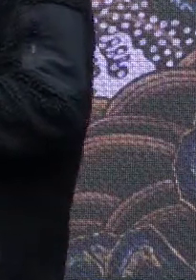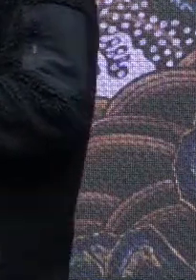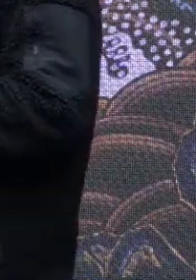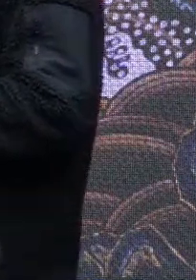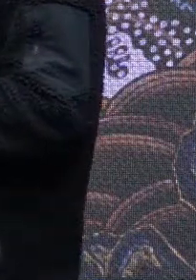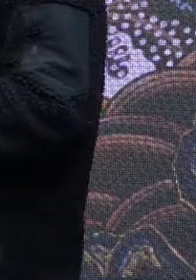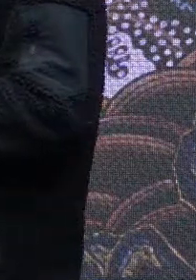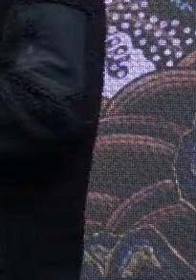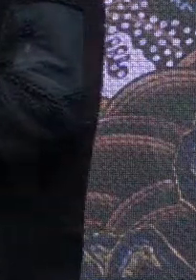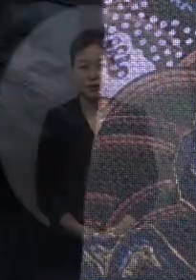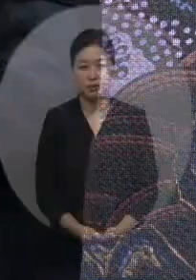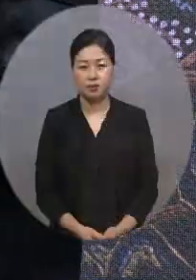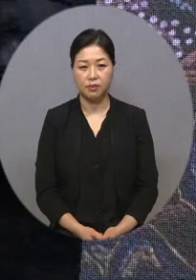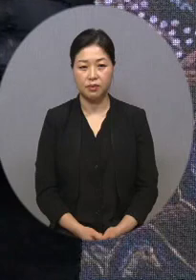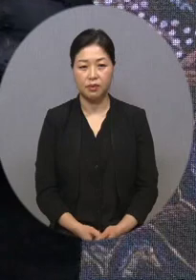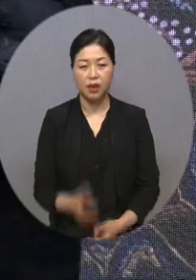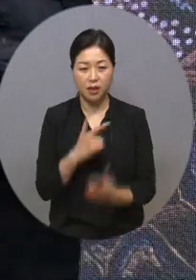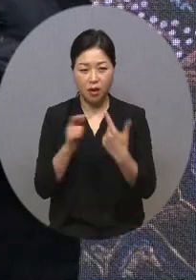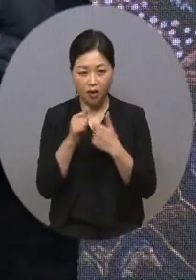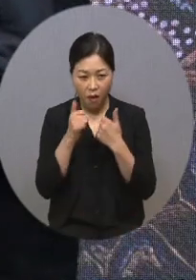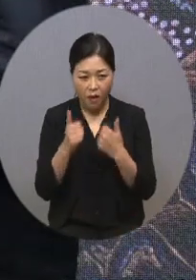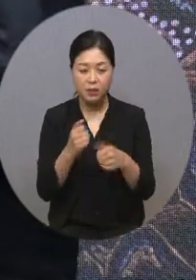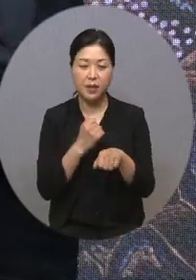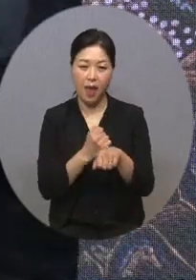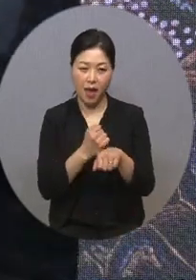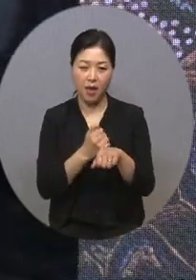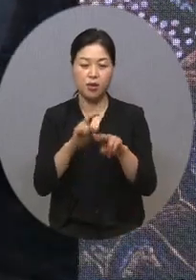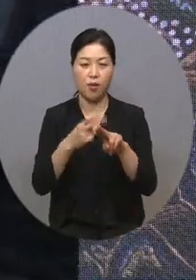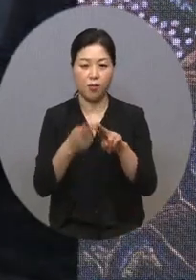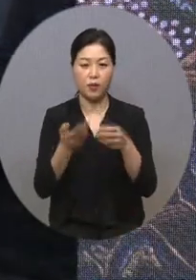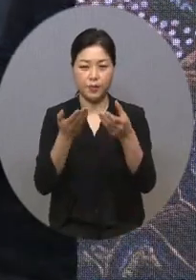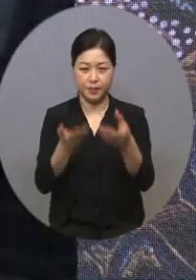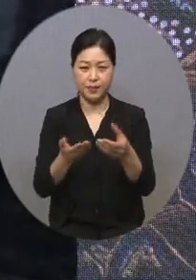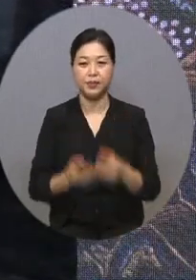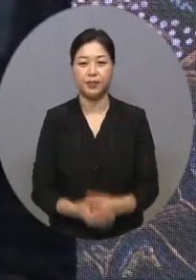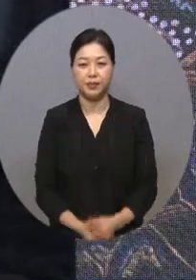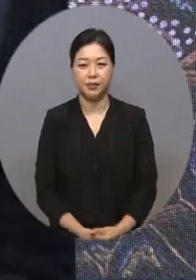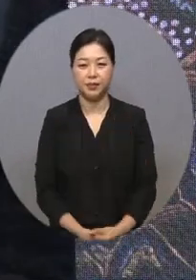더욱 열심히 하라고 선물 드립니다. 네.